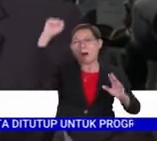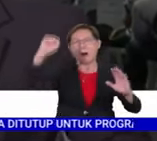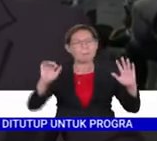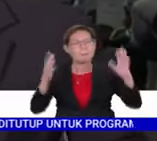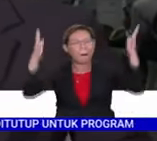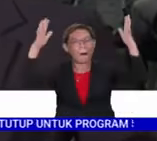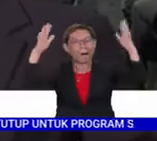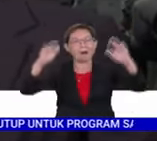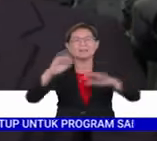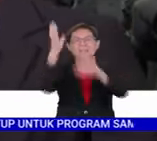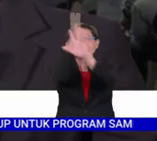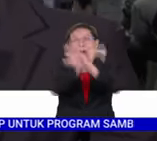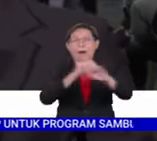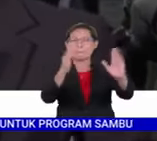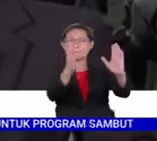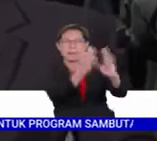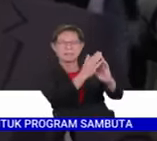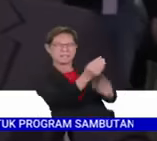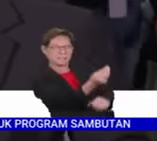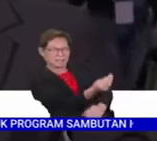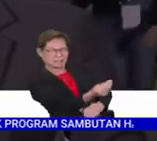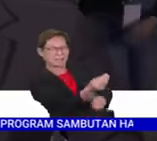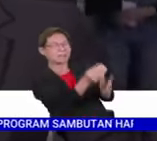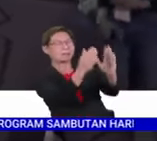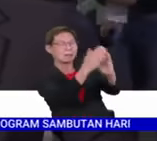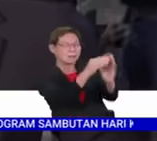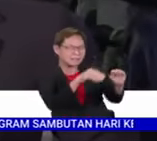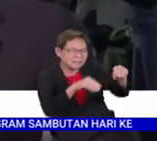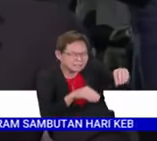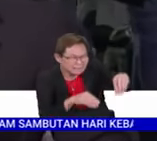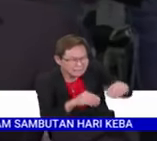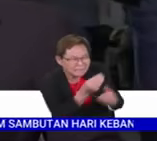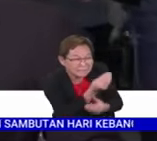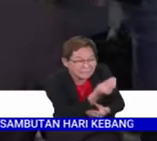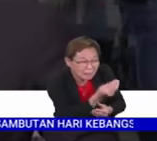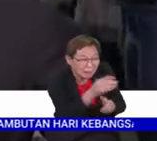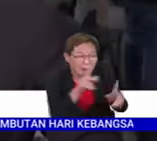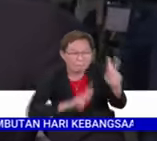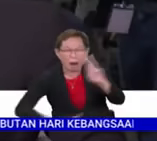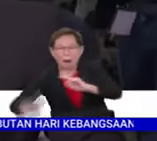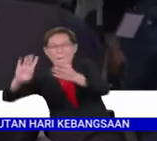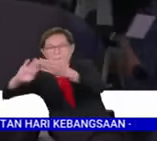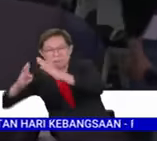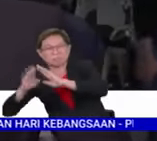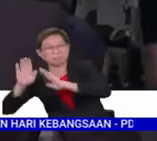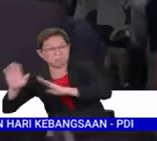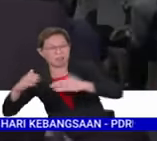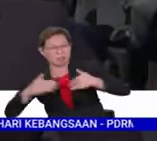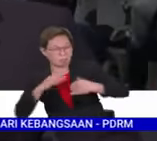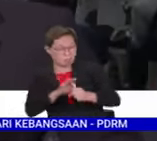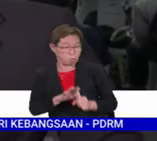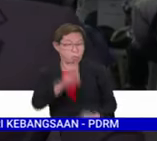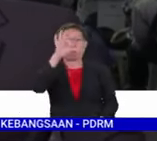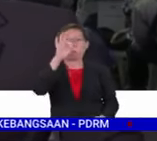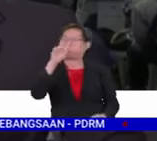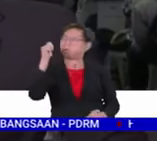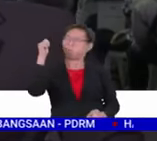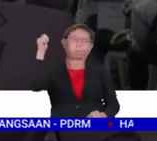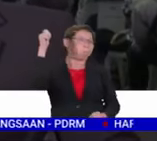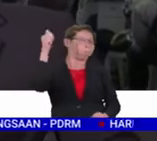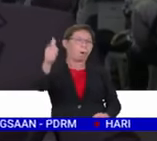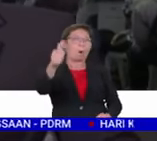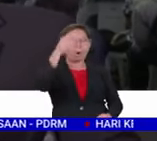Sarawak. Sebuah bandar yang agak kecil tetapi pada pengamatan saya, penduduk serta masyarakat di sini mempunyai semangat yang amat